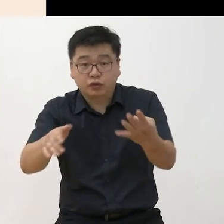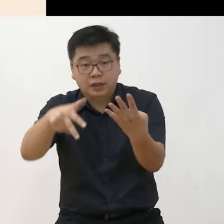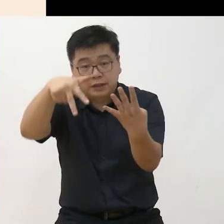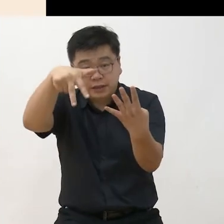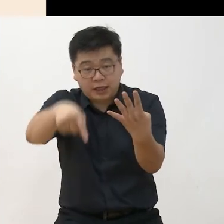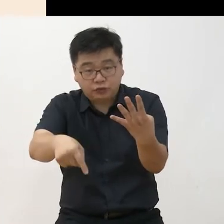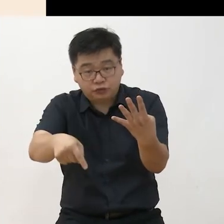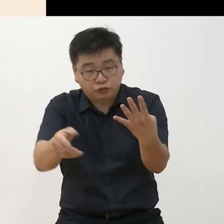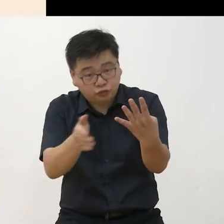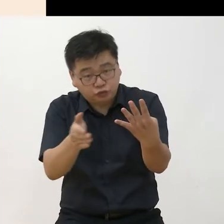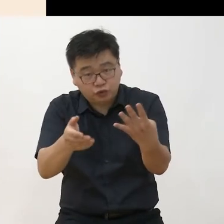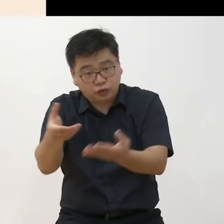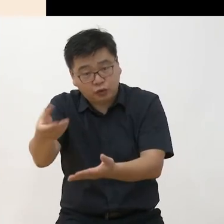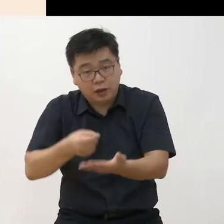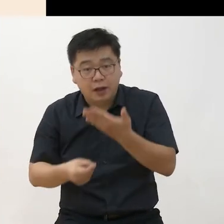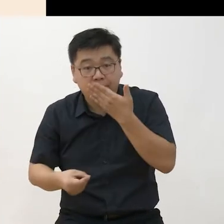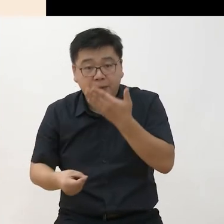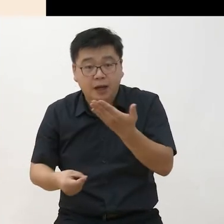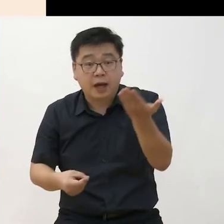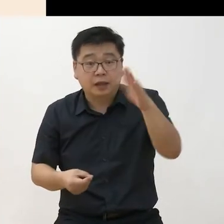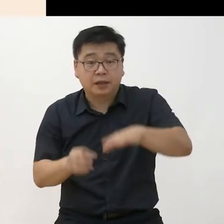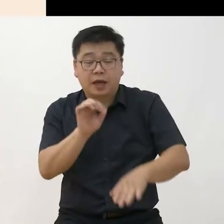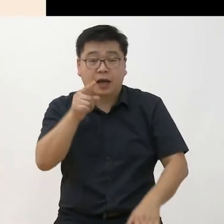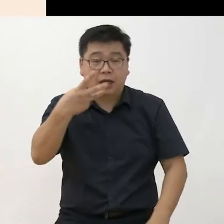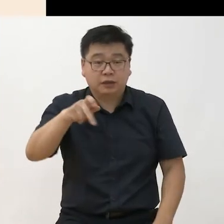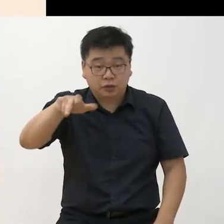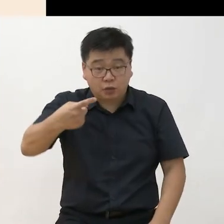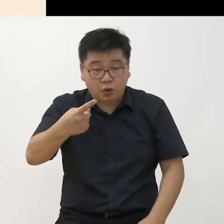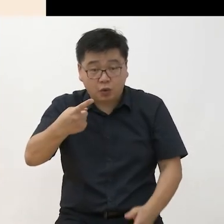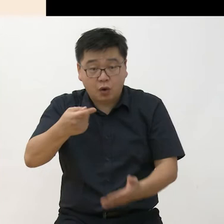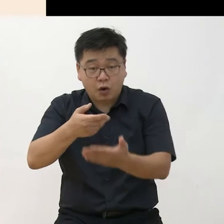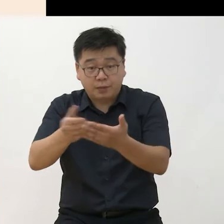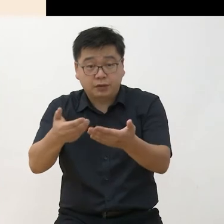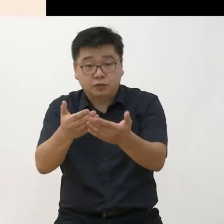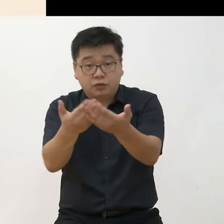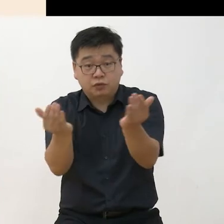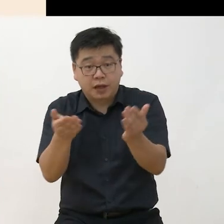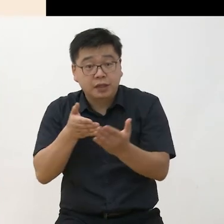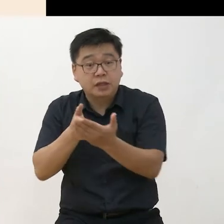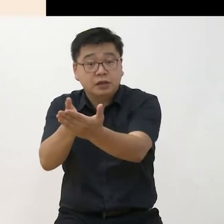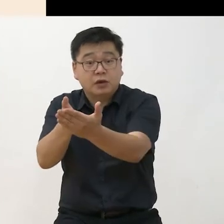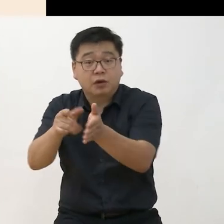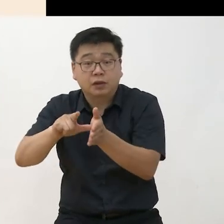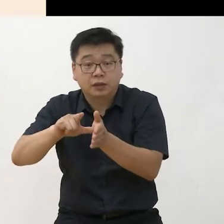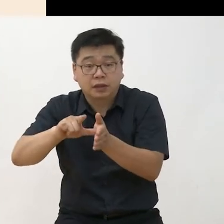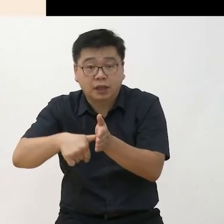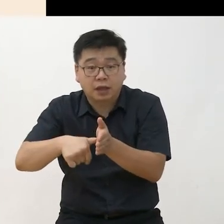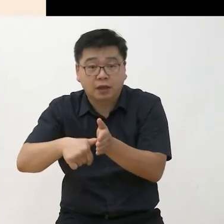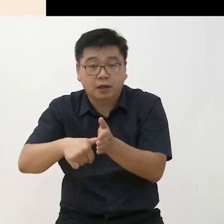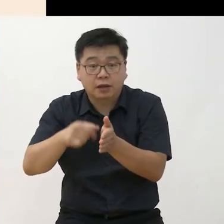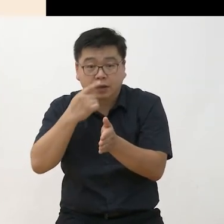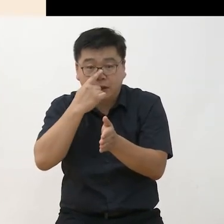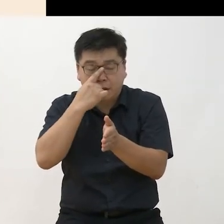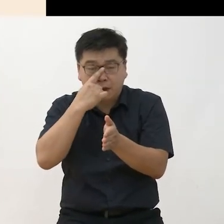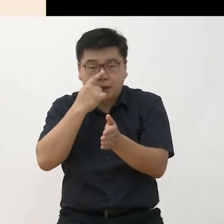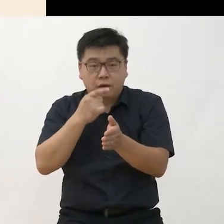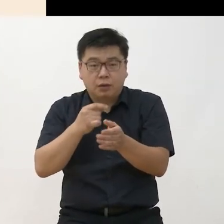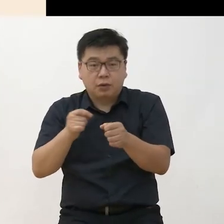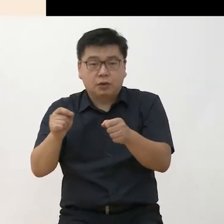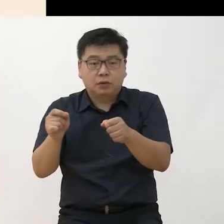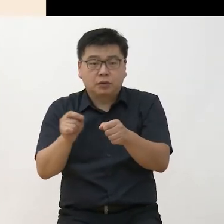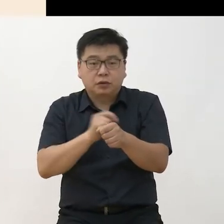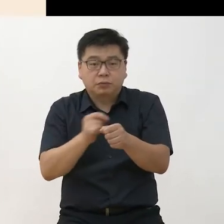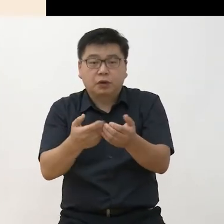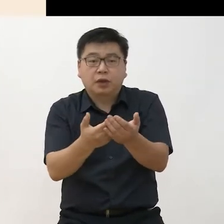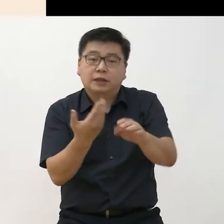신청이 가능하시고요. 다만 이제 아르코 미술관을 신청하더라도 지원 신청할 때는 예정 또는 확정인 별도의 전시